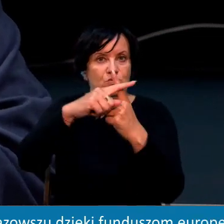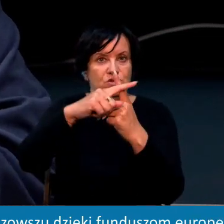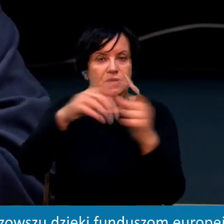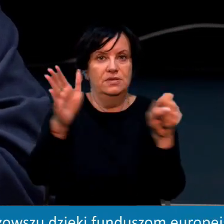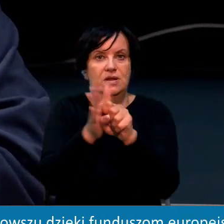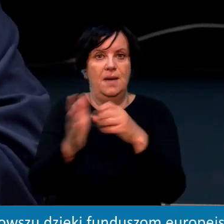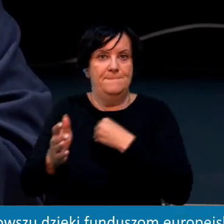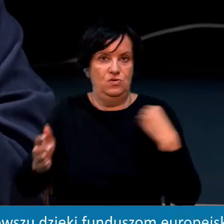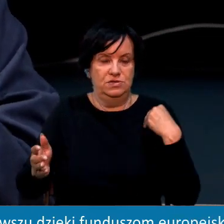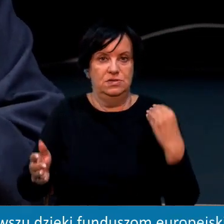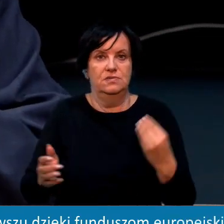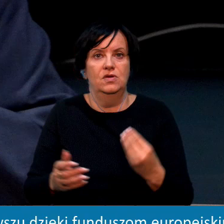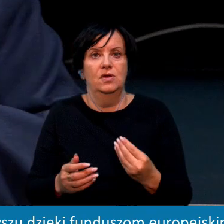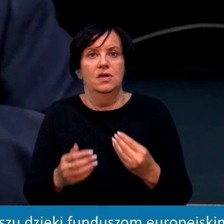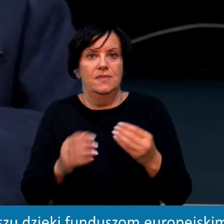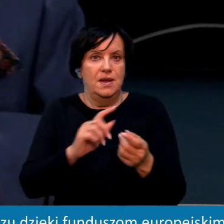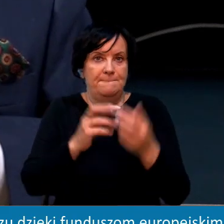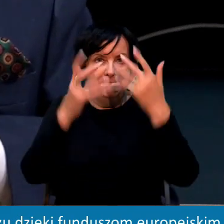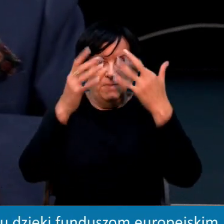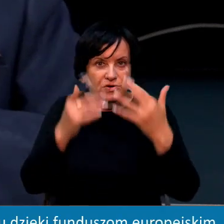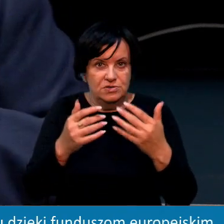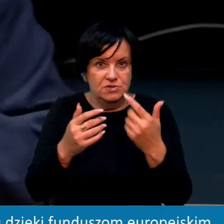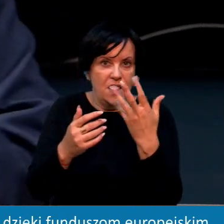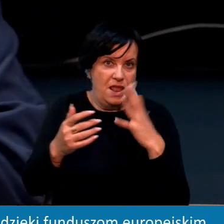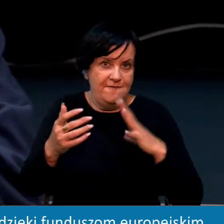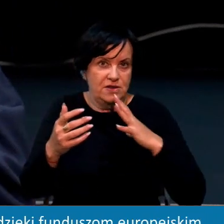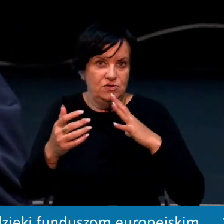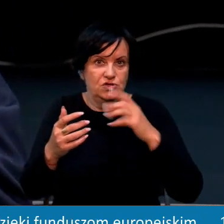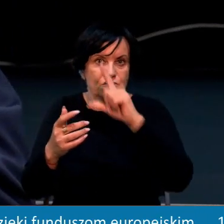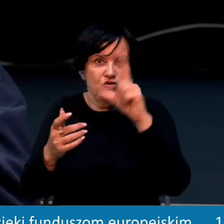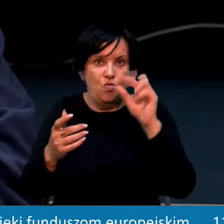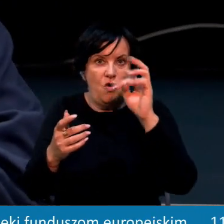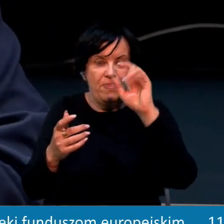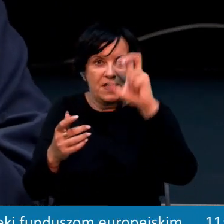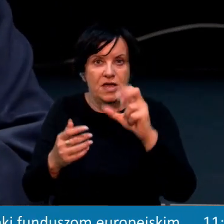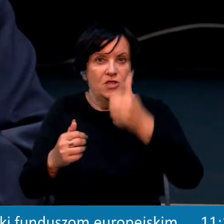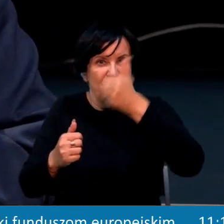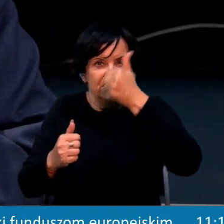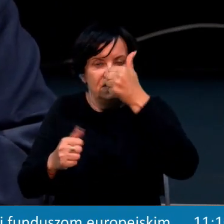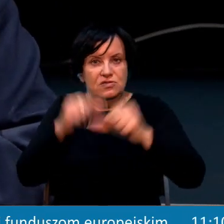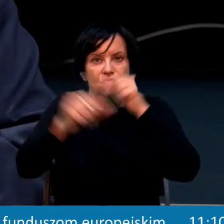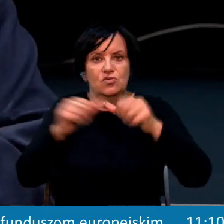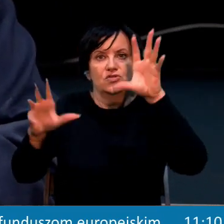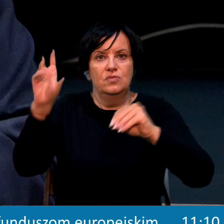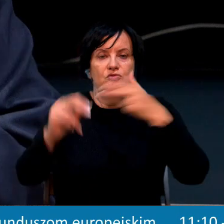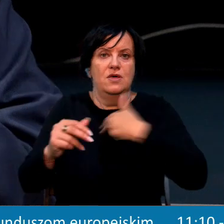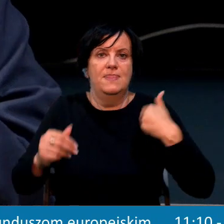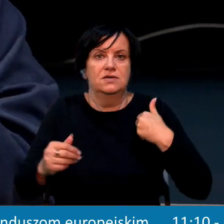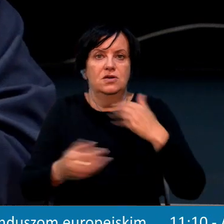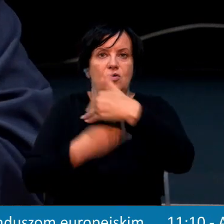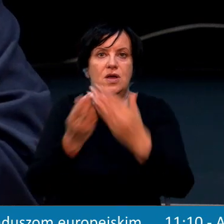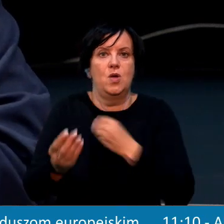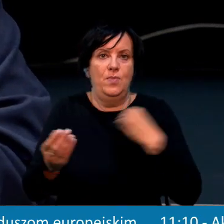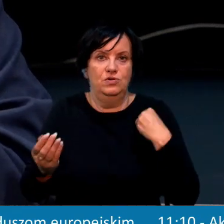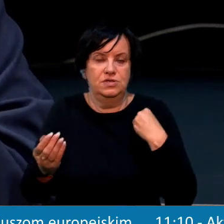Polski. Gdybyśmy to przeliczyli na złotówki, to jest jednoroczny budżet naszego kraju.